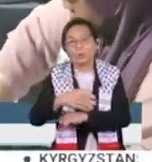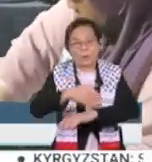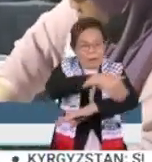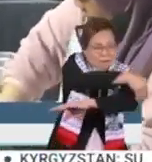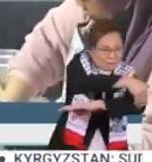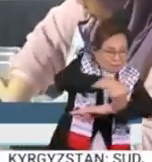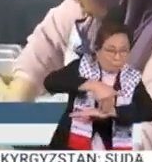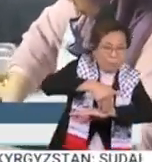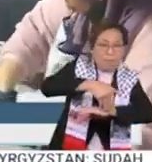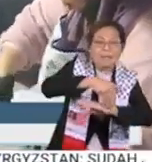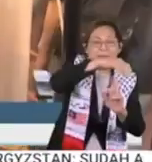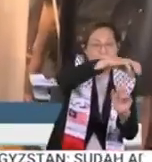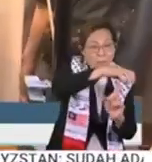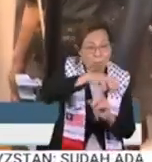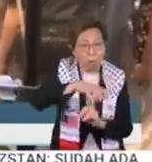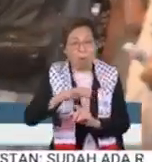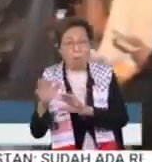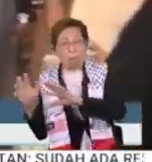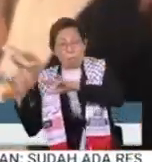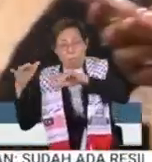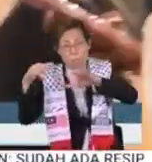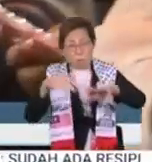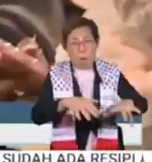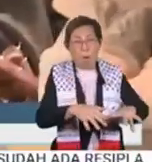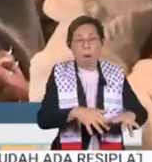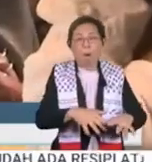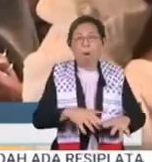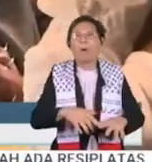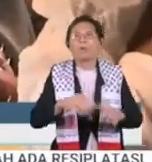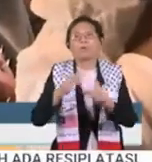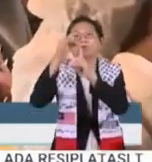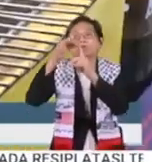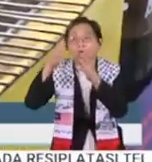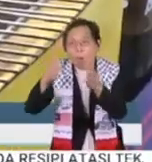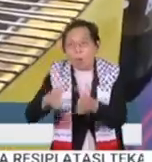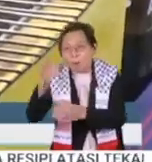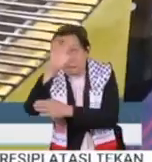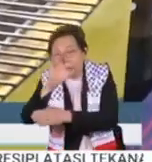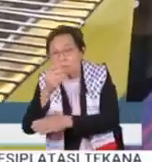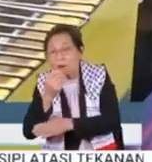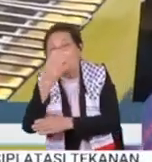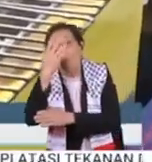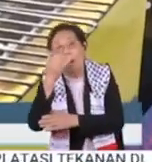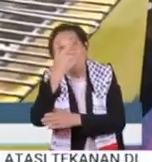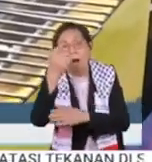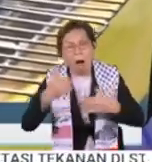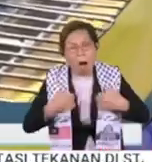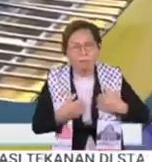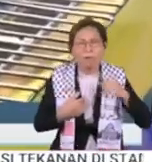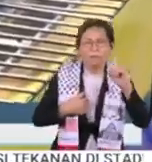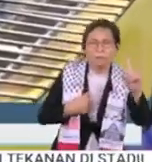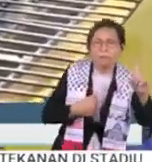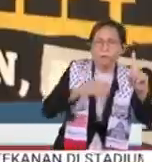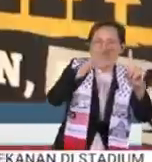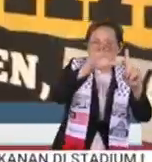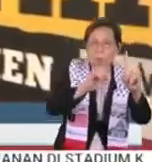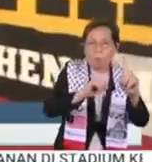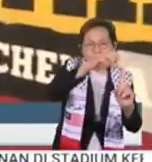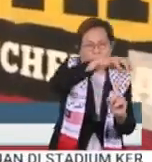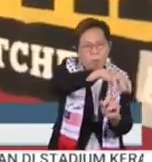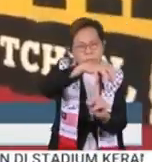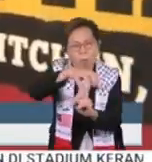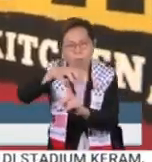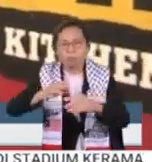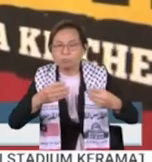ini pasti mengujakan pengunjung khususnya pemburu makanan. Ini kerana terdapat 154